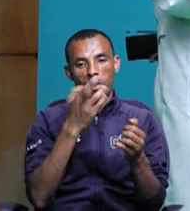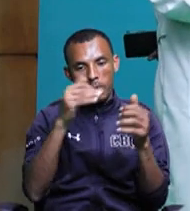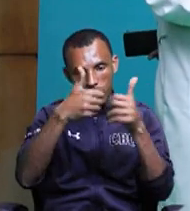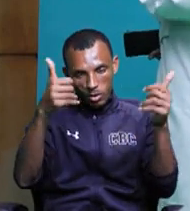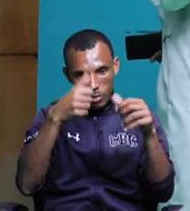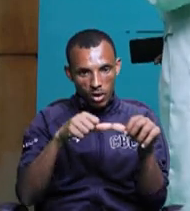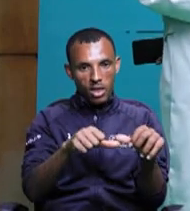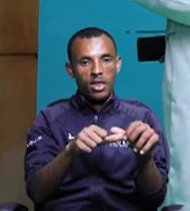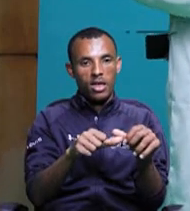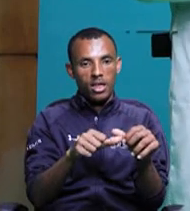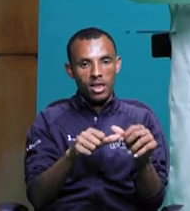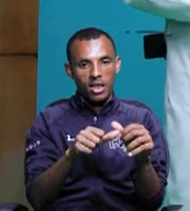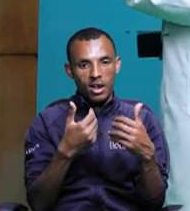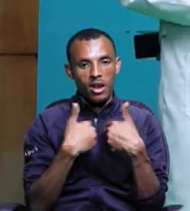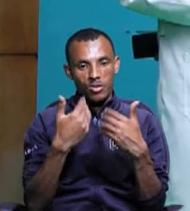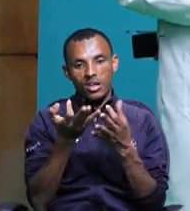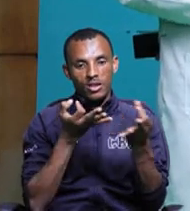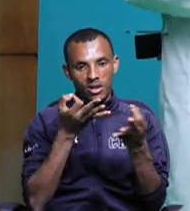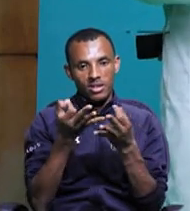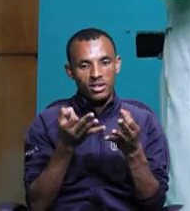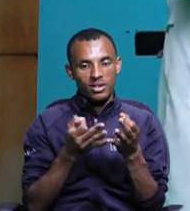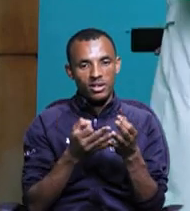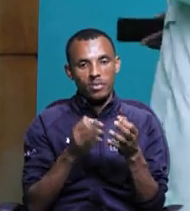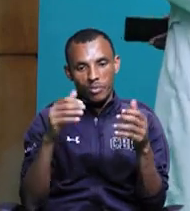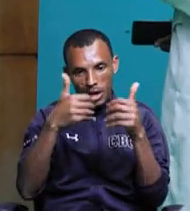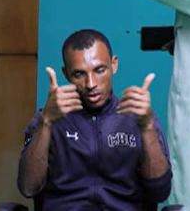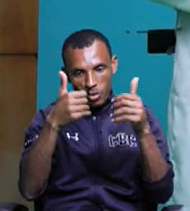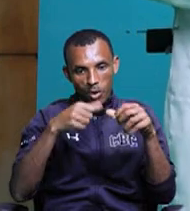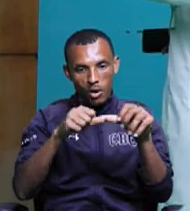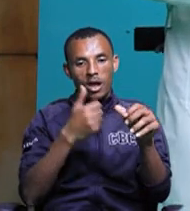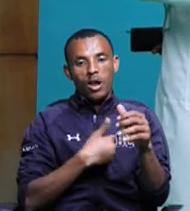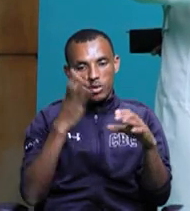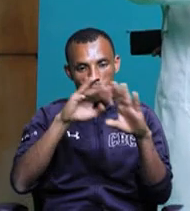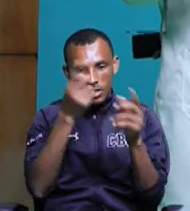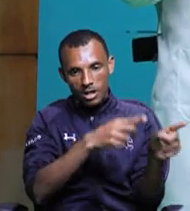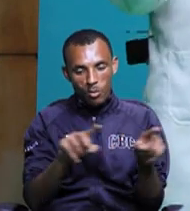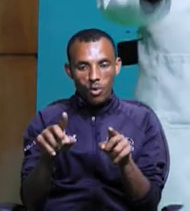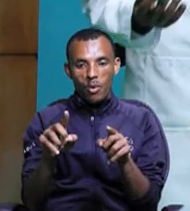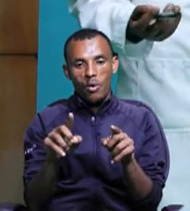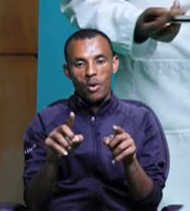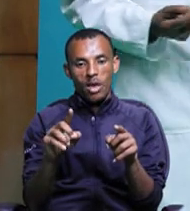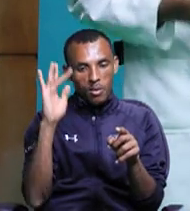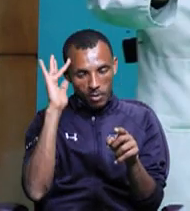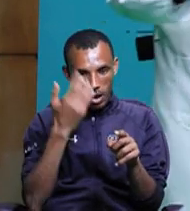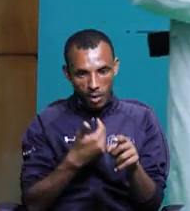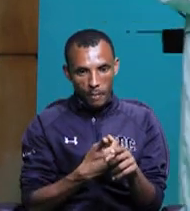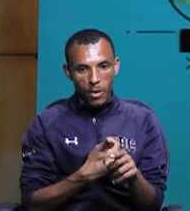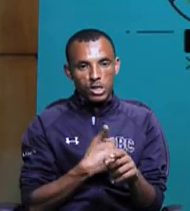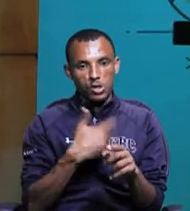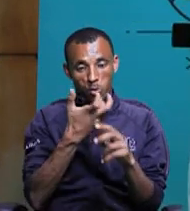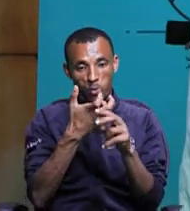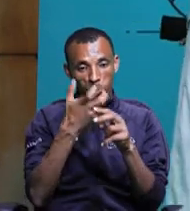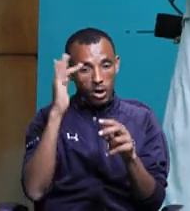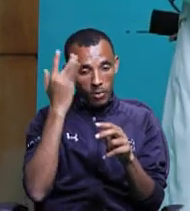በለይቶ ማቆያ እንዳሉ ተገልጿል። በለይቶ ማቆያ ካሉት ውስጥ ደግሞ የጠና ህመም ያለባቸው ወይም ሲሪየስ